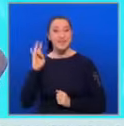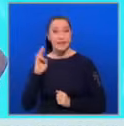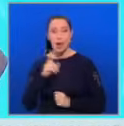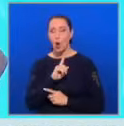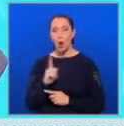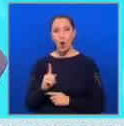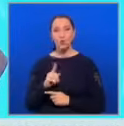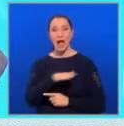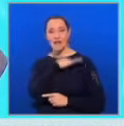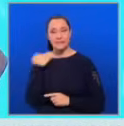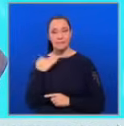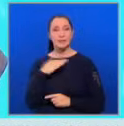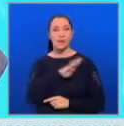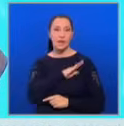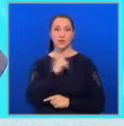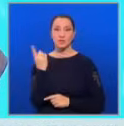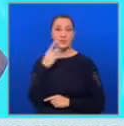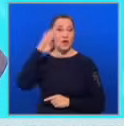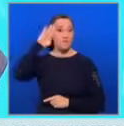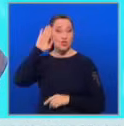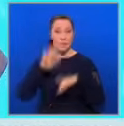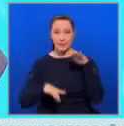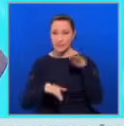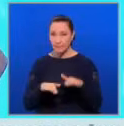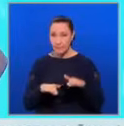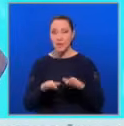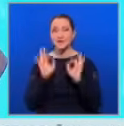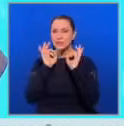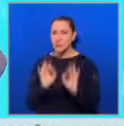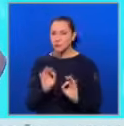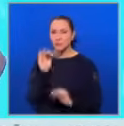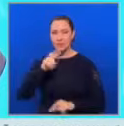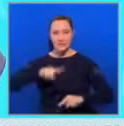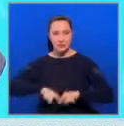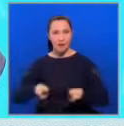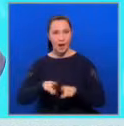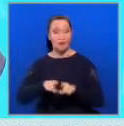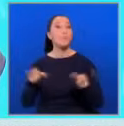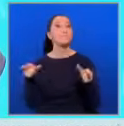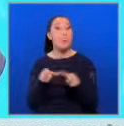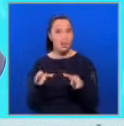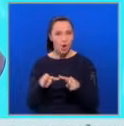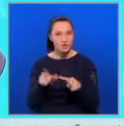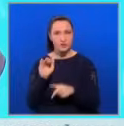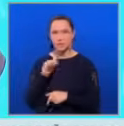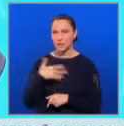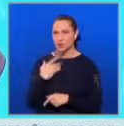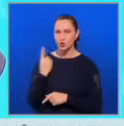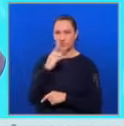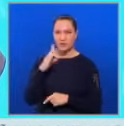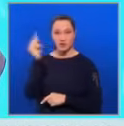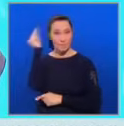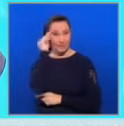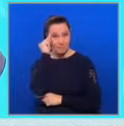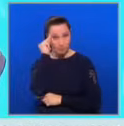който е касапин нага освен че е военнопрестъпник със сигурност ще бъде съден както милошевич бих искал още веднъж да ви